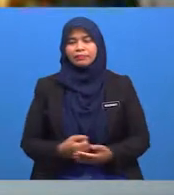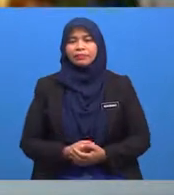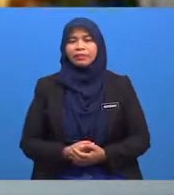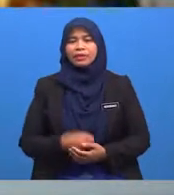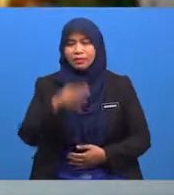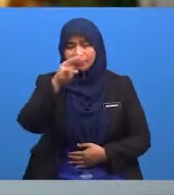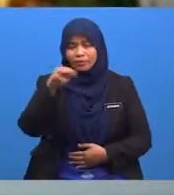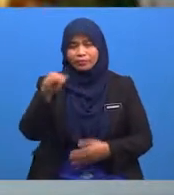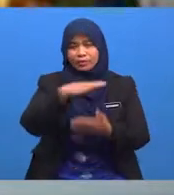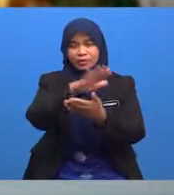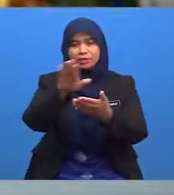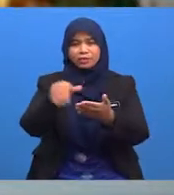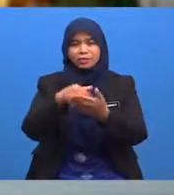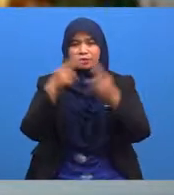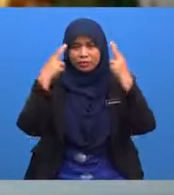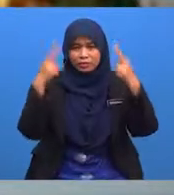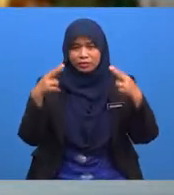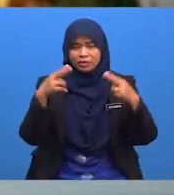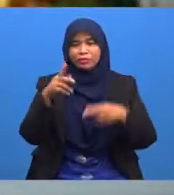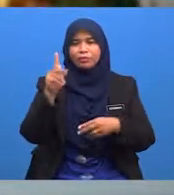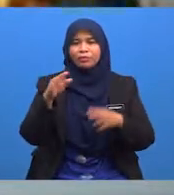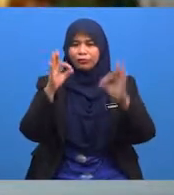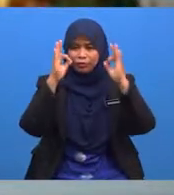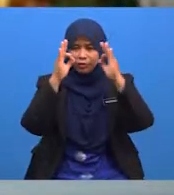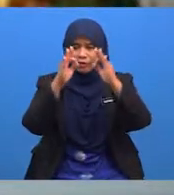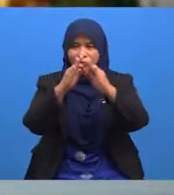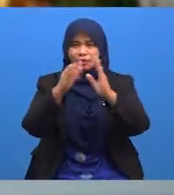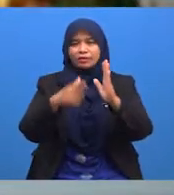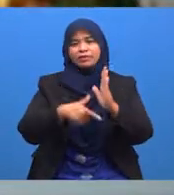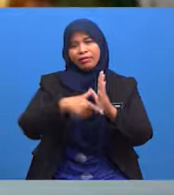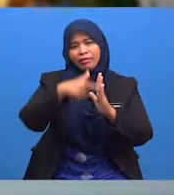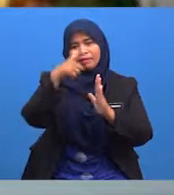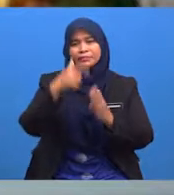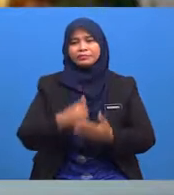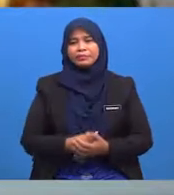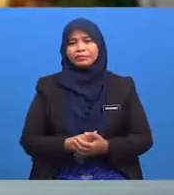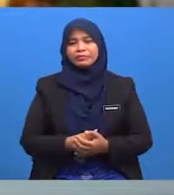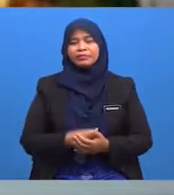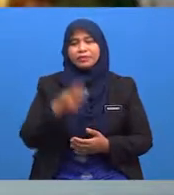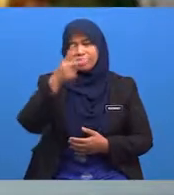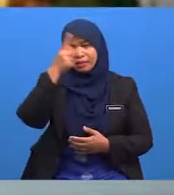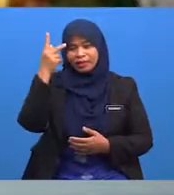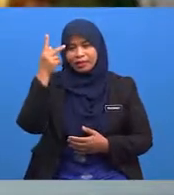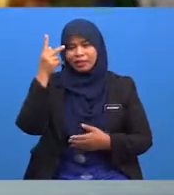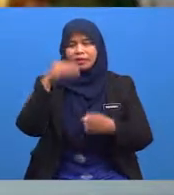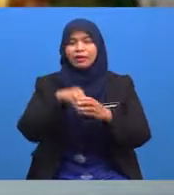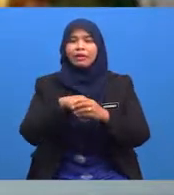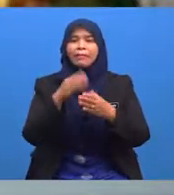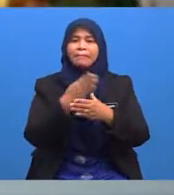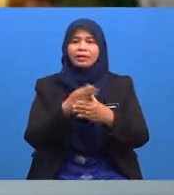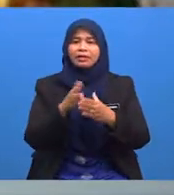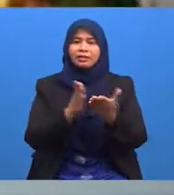Murid-murid sekalian, Ustaz perlukan fokus yang lebih daripada murid-murid sekalian kerana dalam bahagian